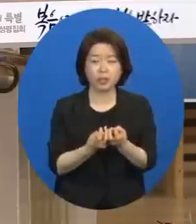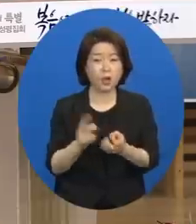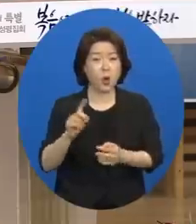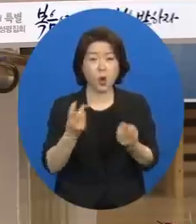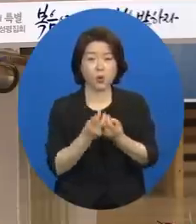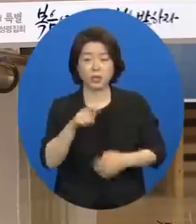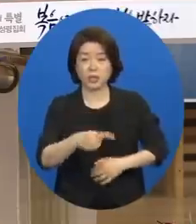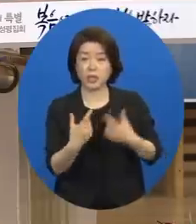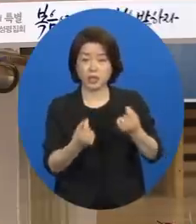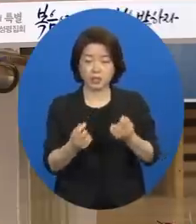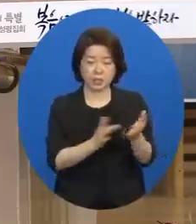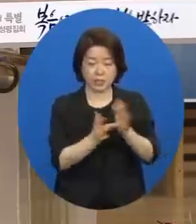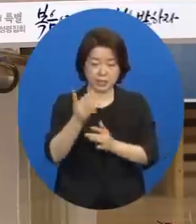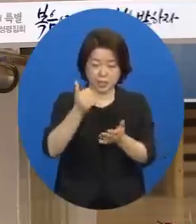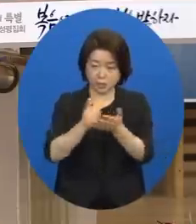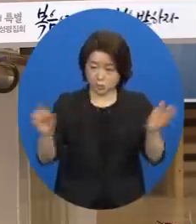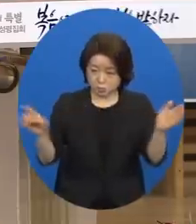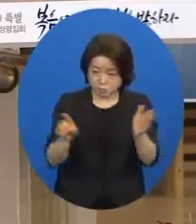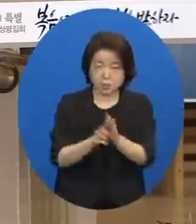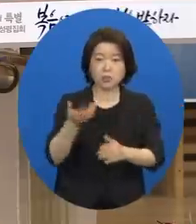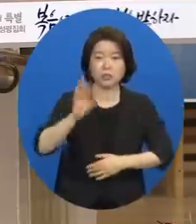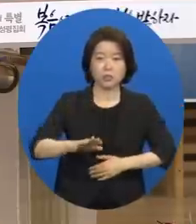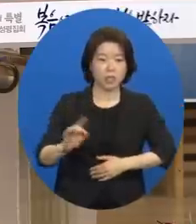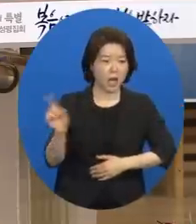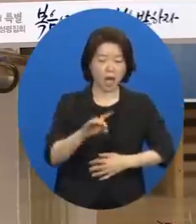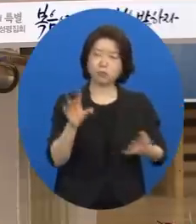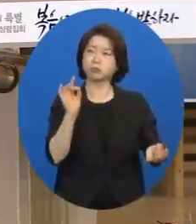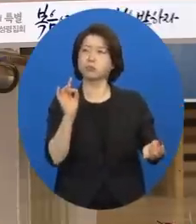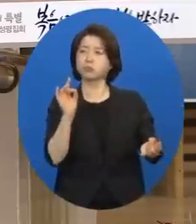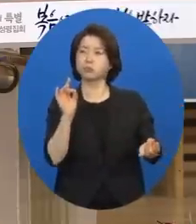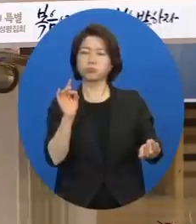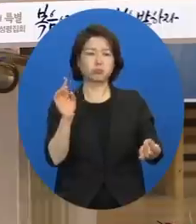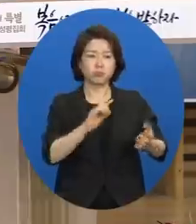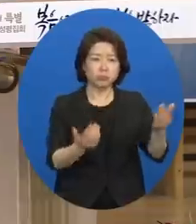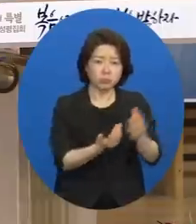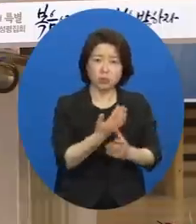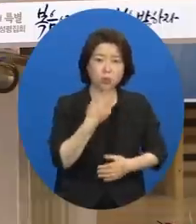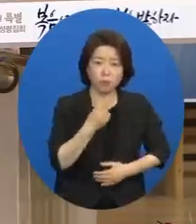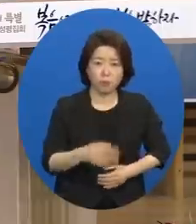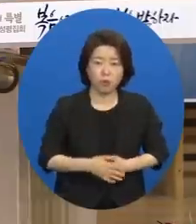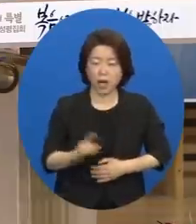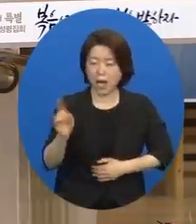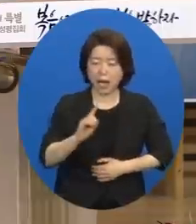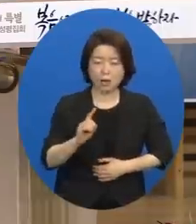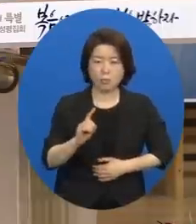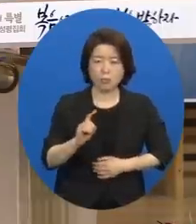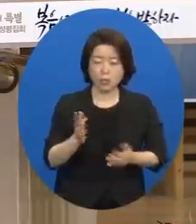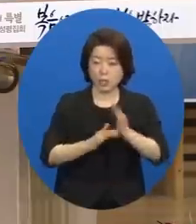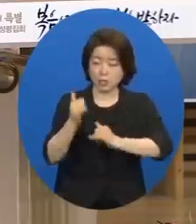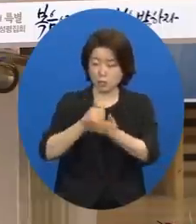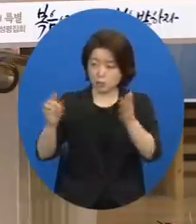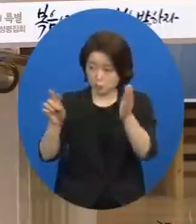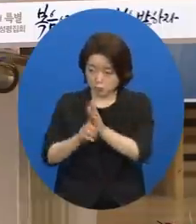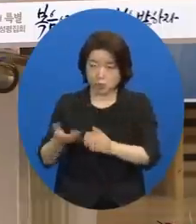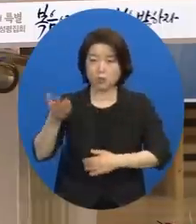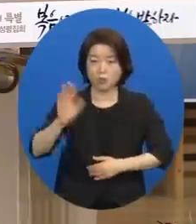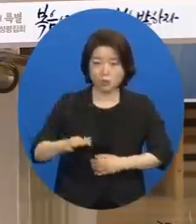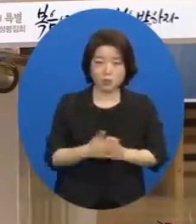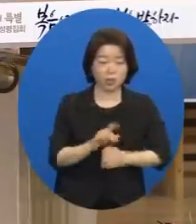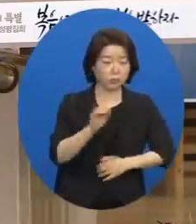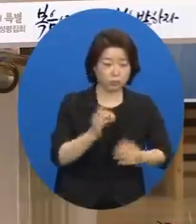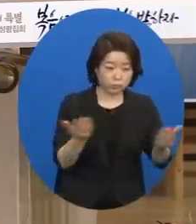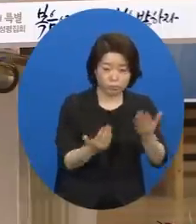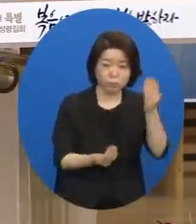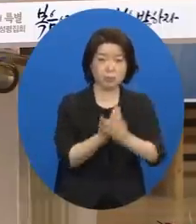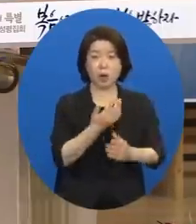어떻게 이렇게 예수를 믿었는데 그리고 아무 일도 없었다. 예수를 믿었는데 주님을 만나서 이루어 놓은 사건이